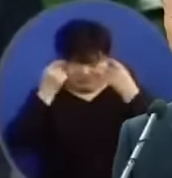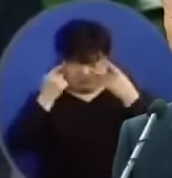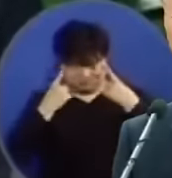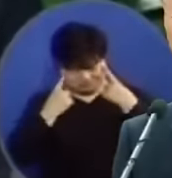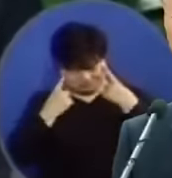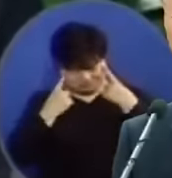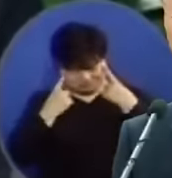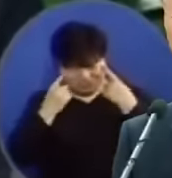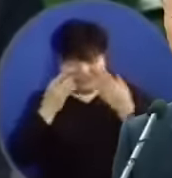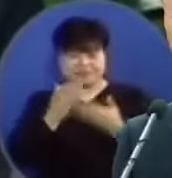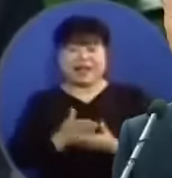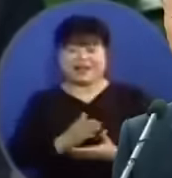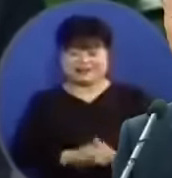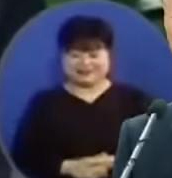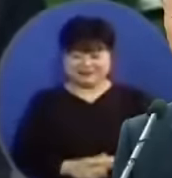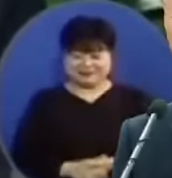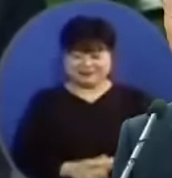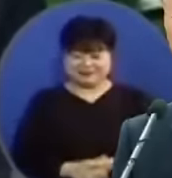이런 것보다 낫지 않습니까?